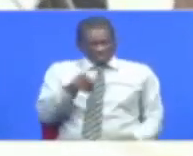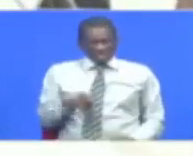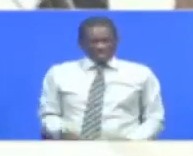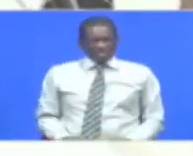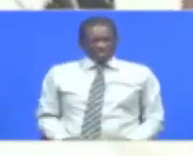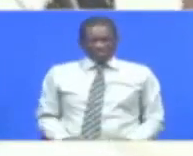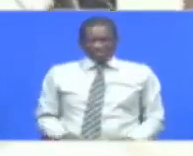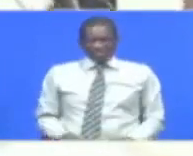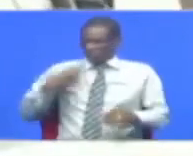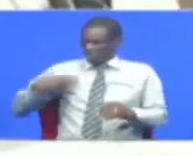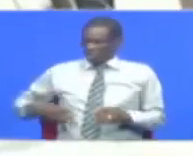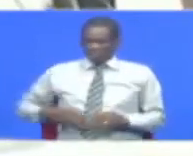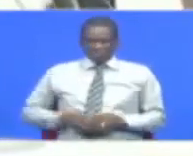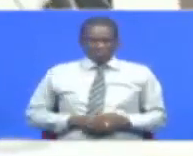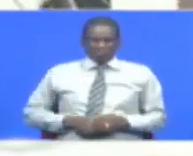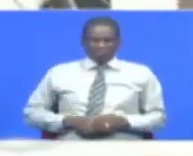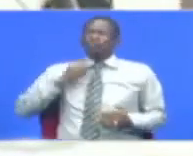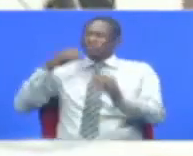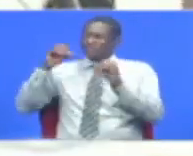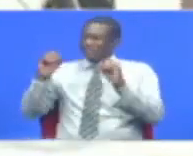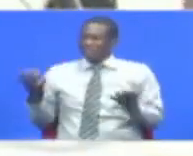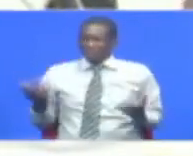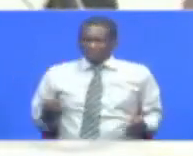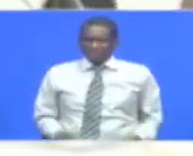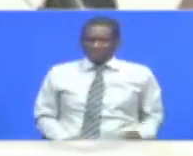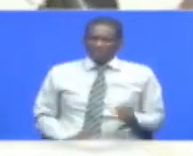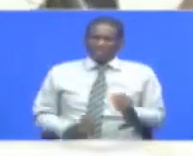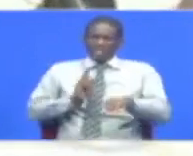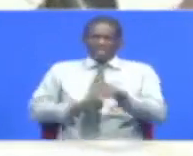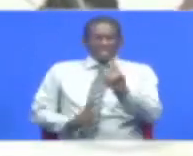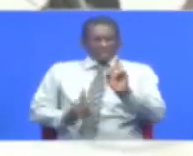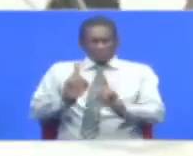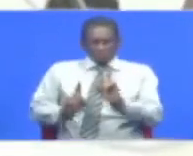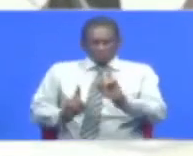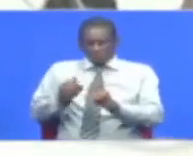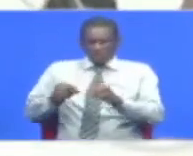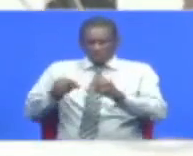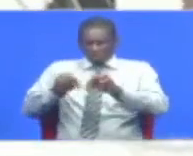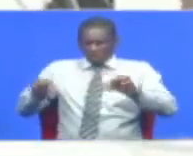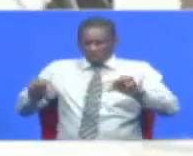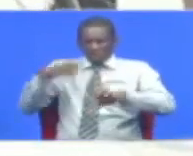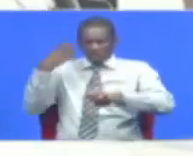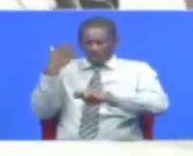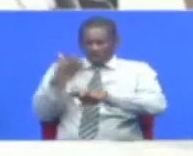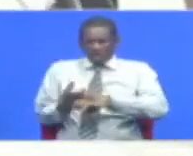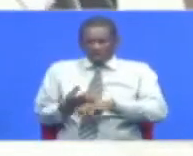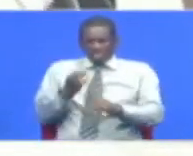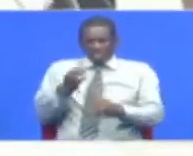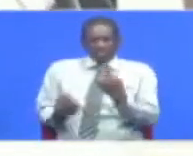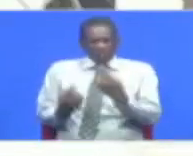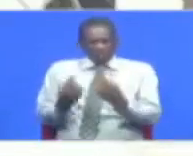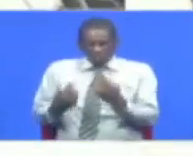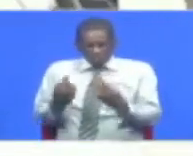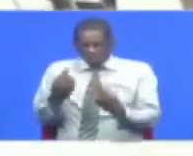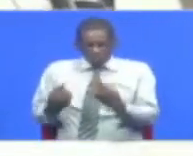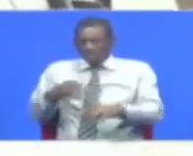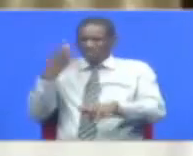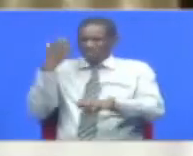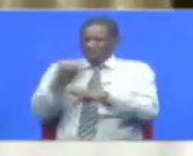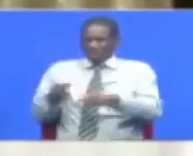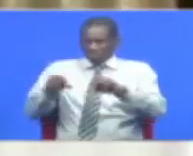ladha. Ukipika hata mfupa yake ni ngumu, hata upike na mna gani ni